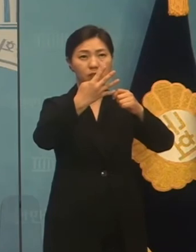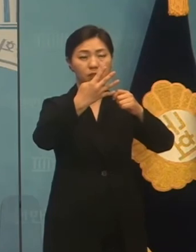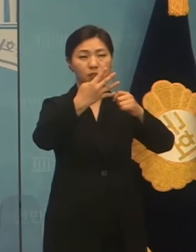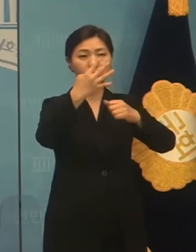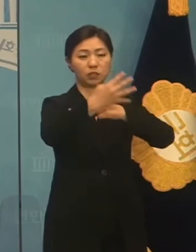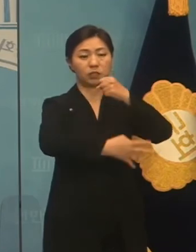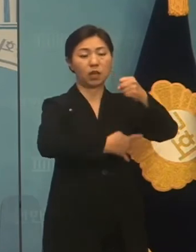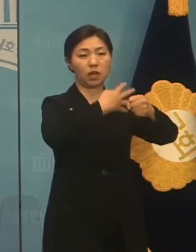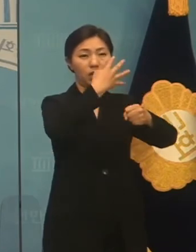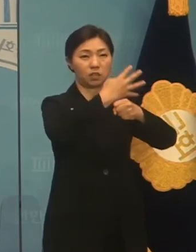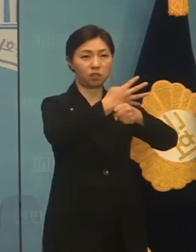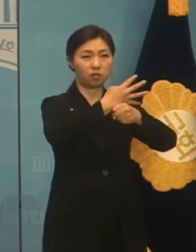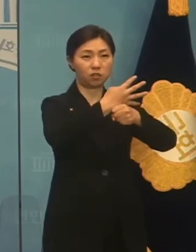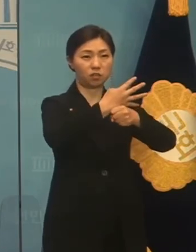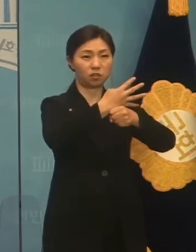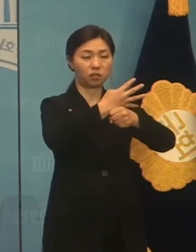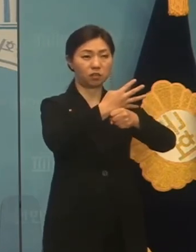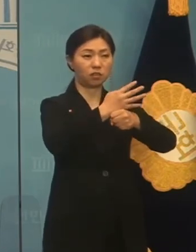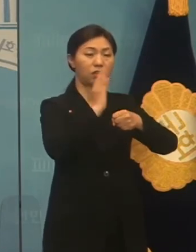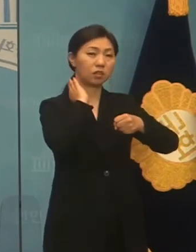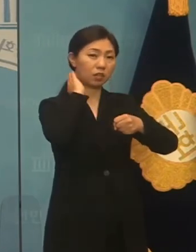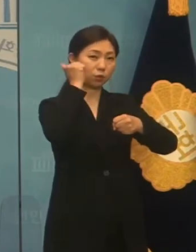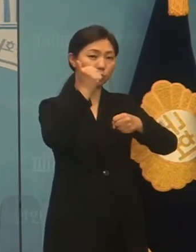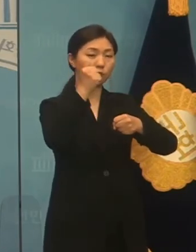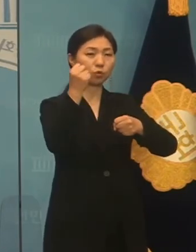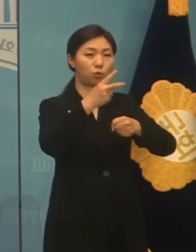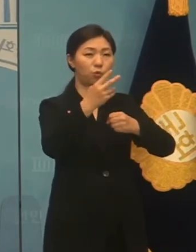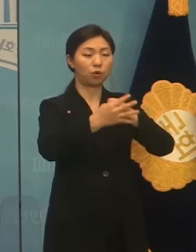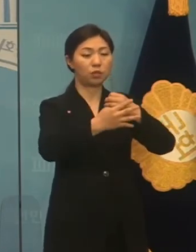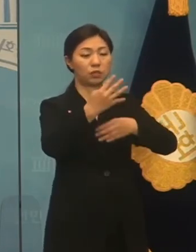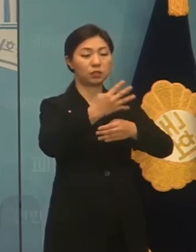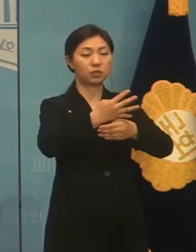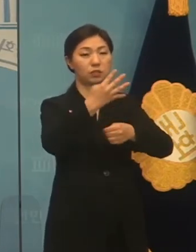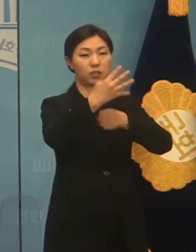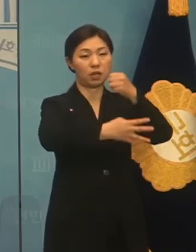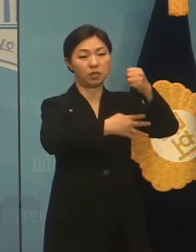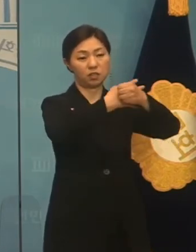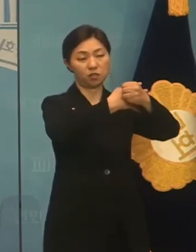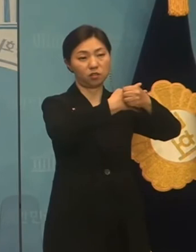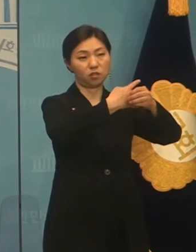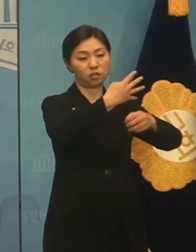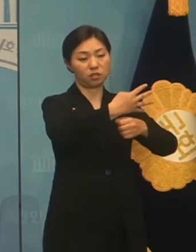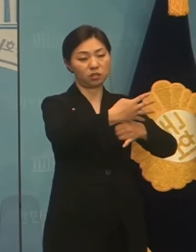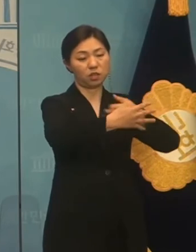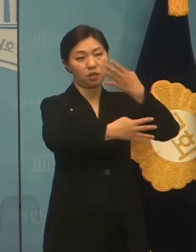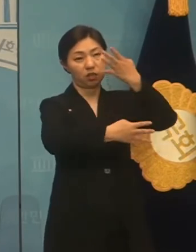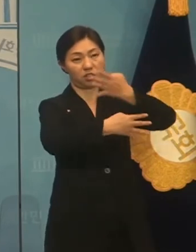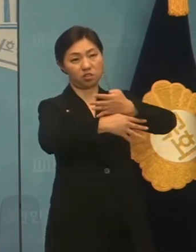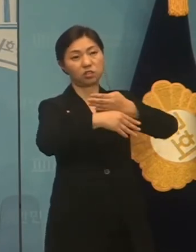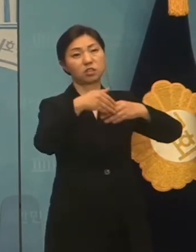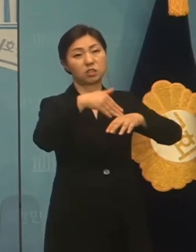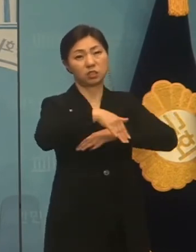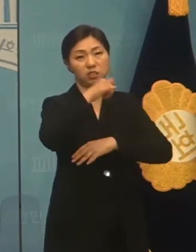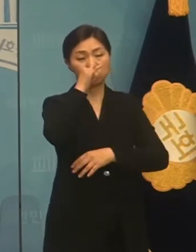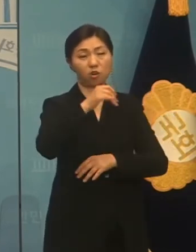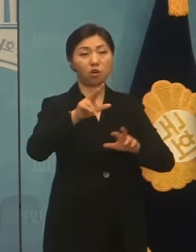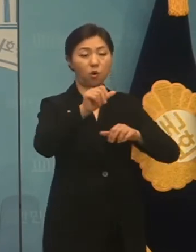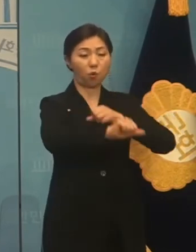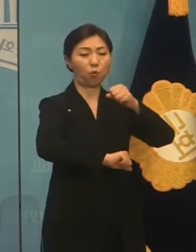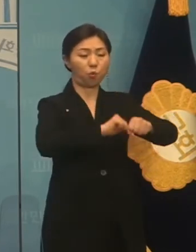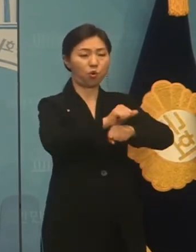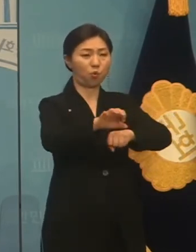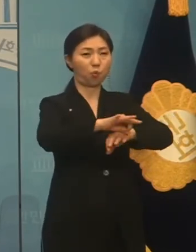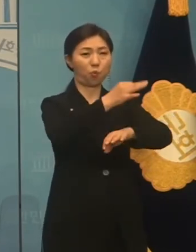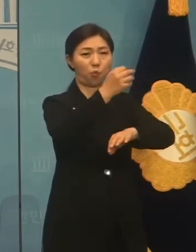중임 대통령제로 개헌을 추진하겠습니다. 올해는 단임 제왕적 대통령을 다시